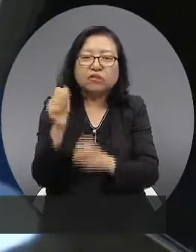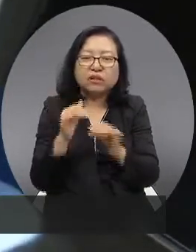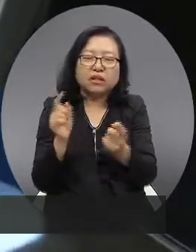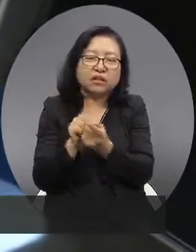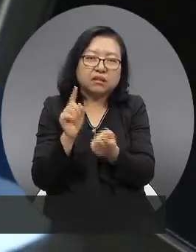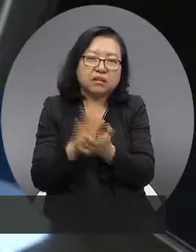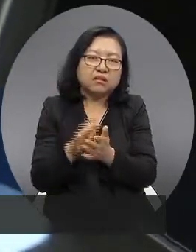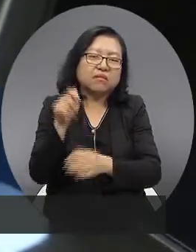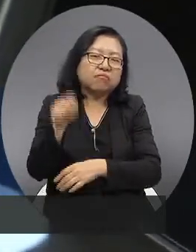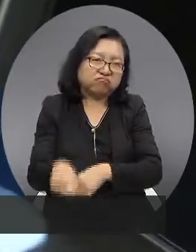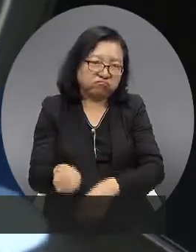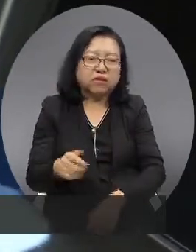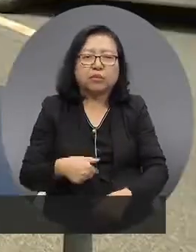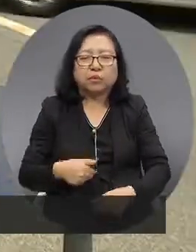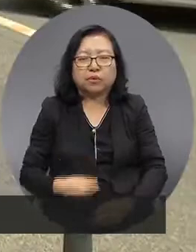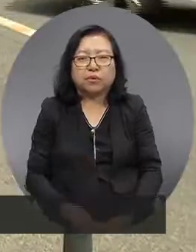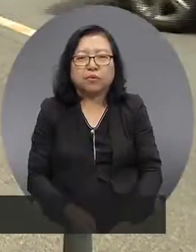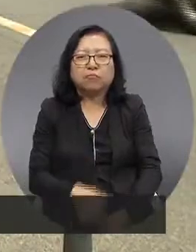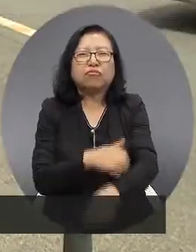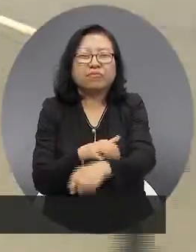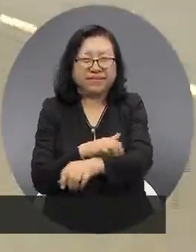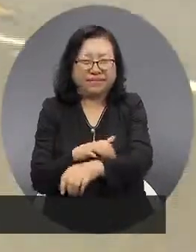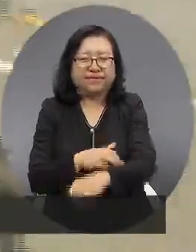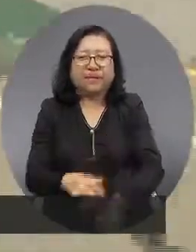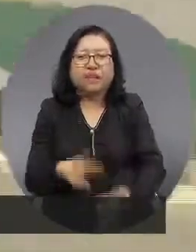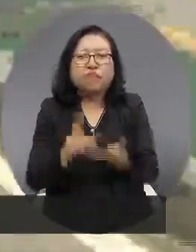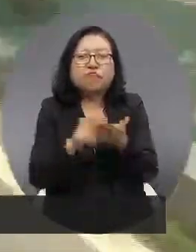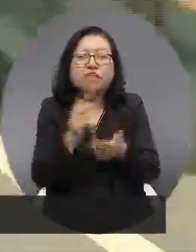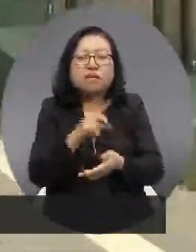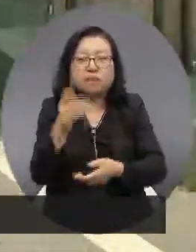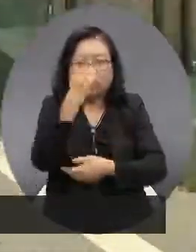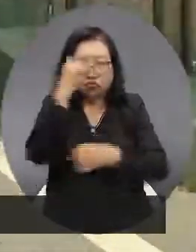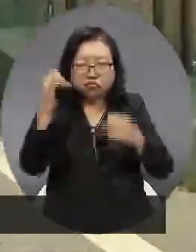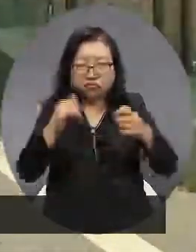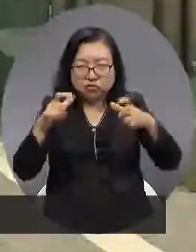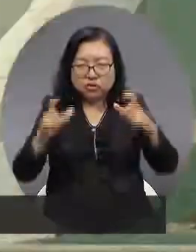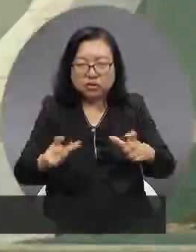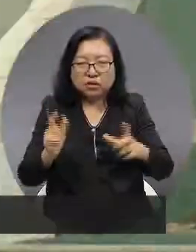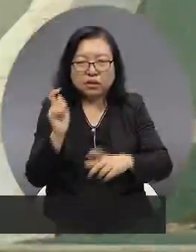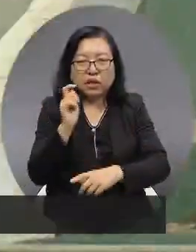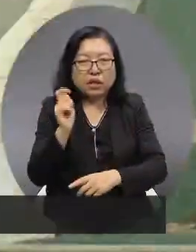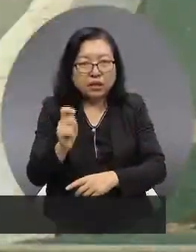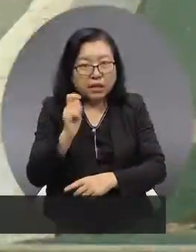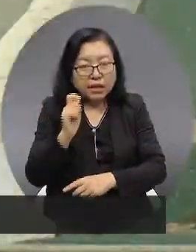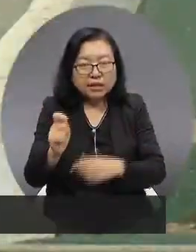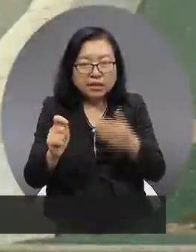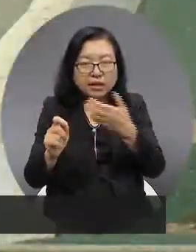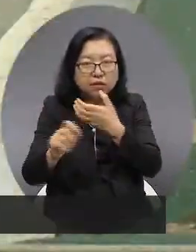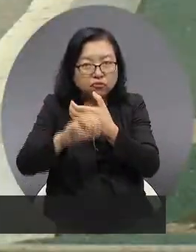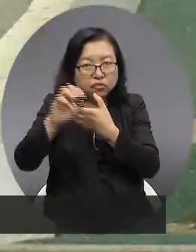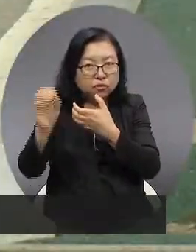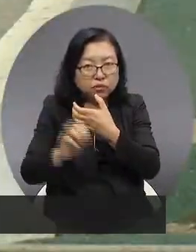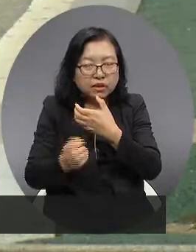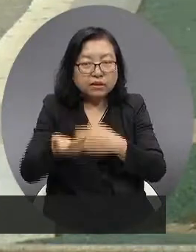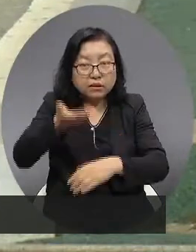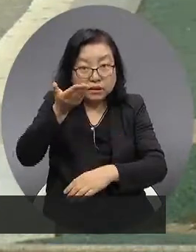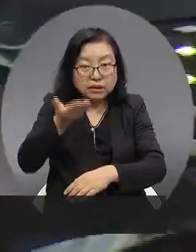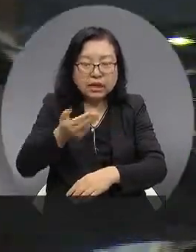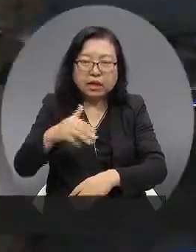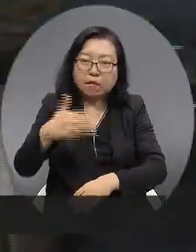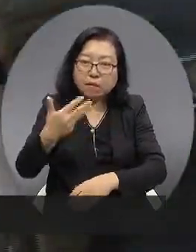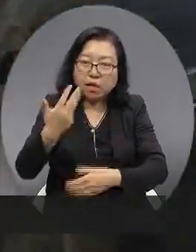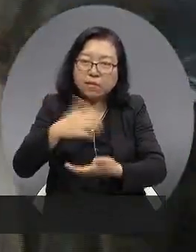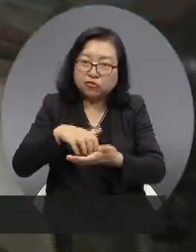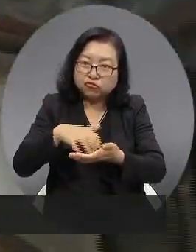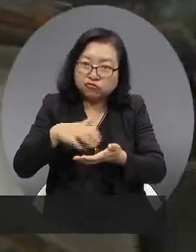점이 불편한 것 같습니다. 문제는 충주에서 운행하는 택시의 90%가 넘는 800여 대의 택시가 자체